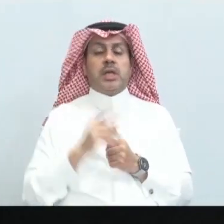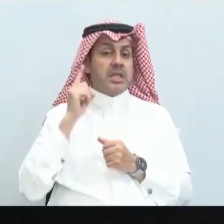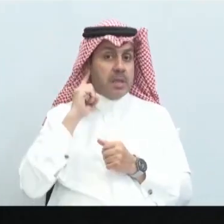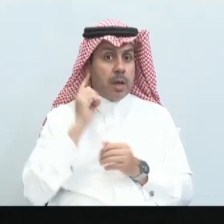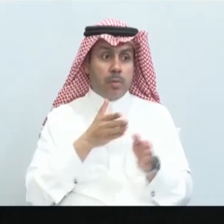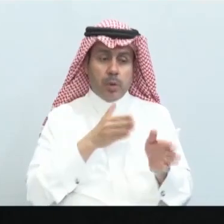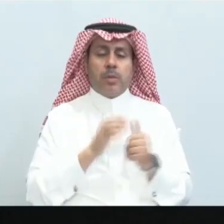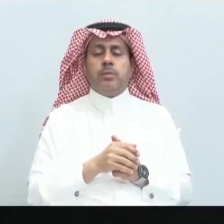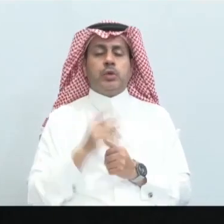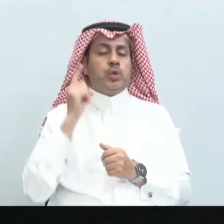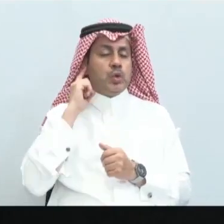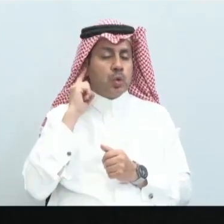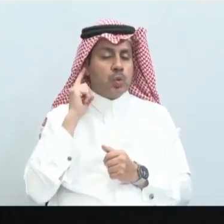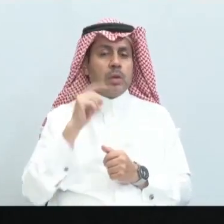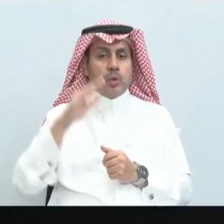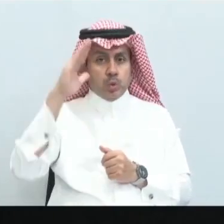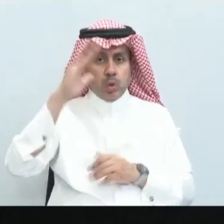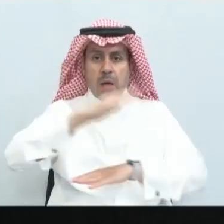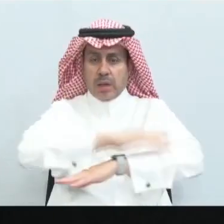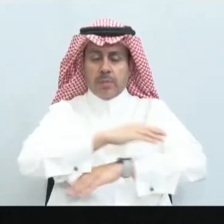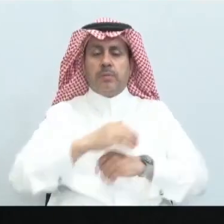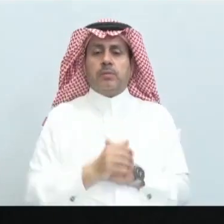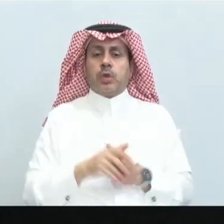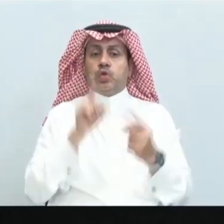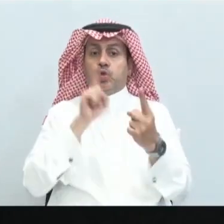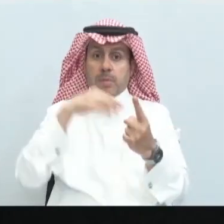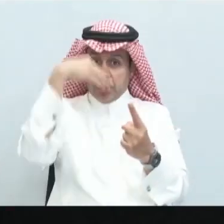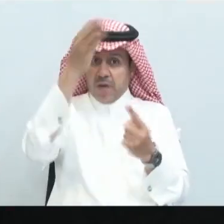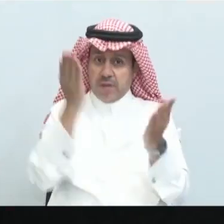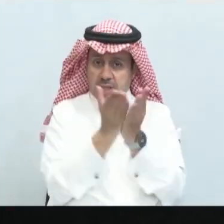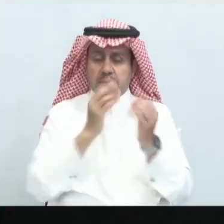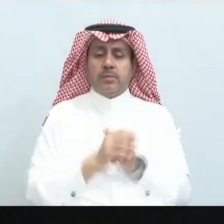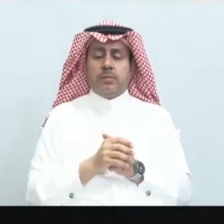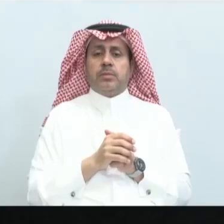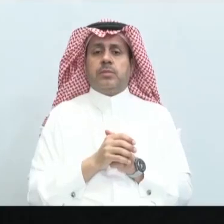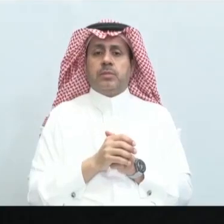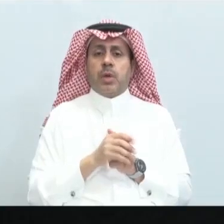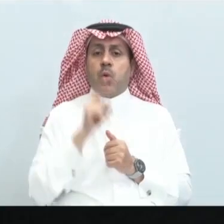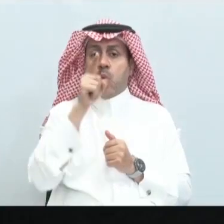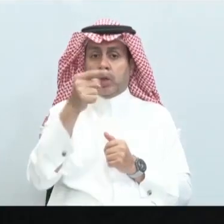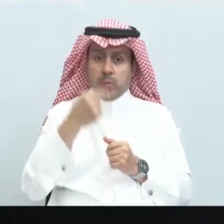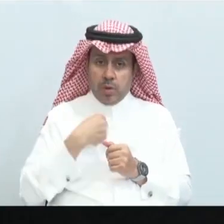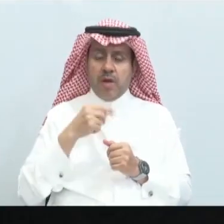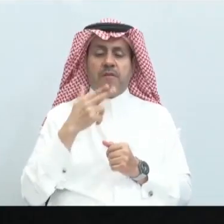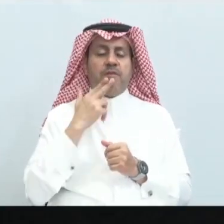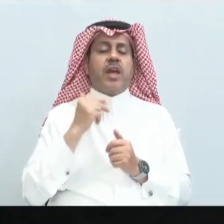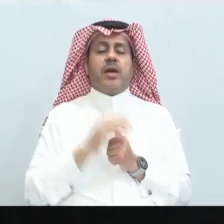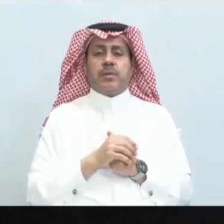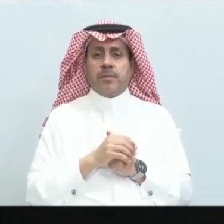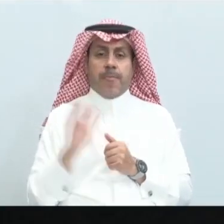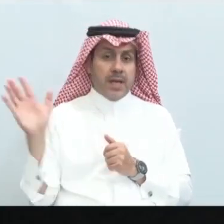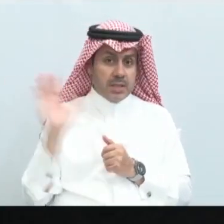شكرا لتادبكم بهذه الاداب القاكم باذن الله تعالى في درس جديد وانتم نحن في خير وعلى خير